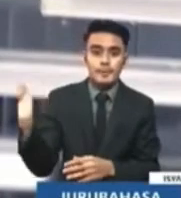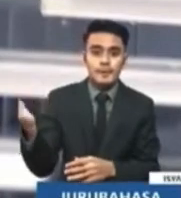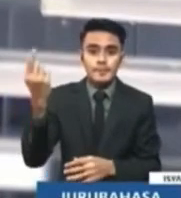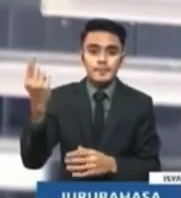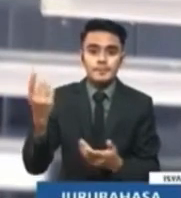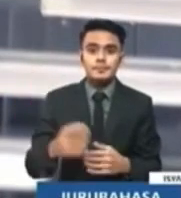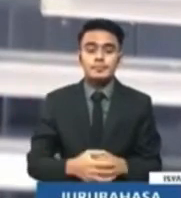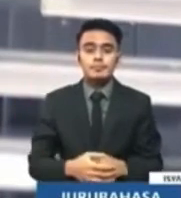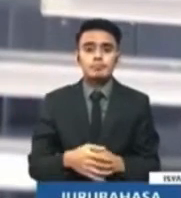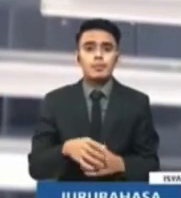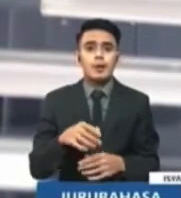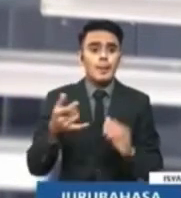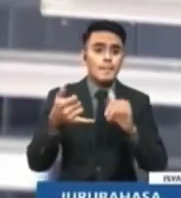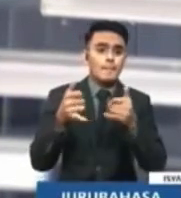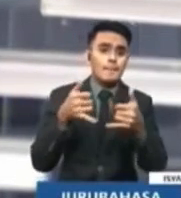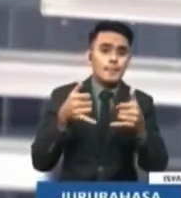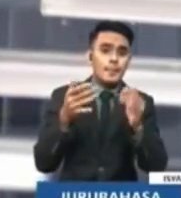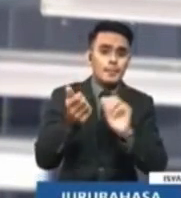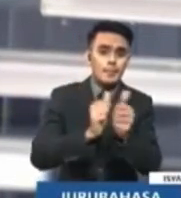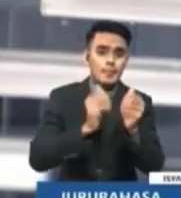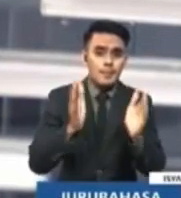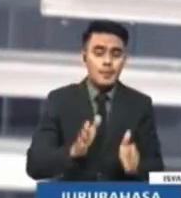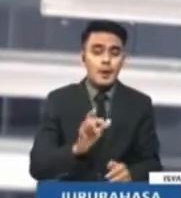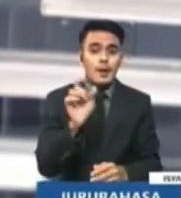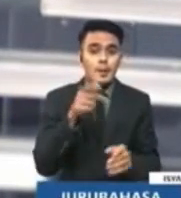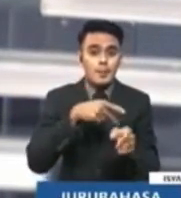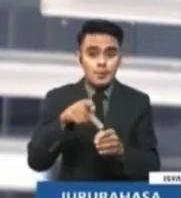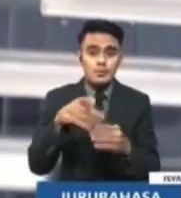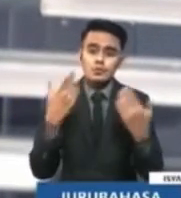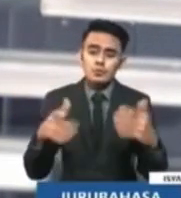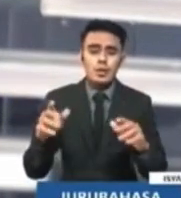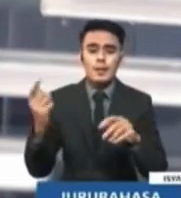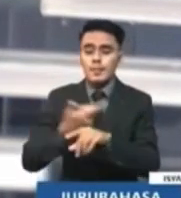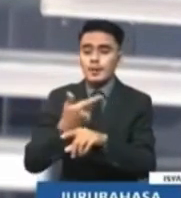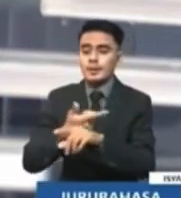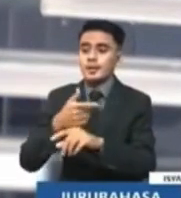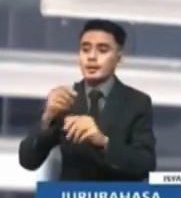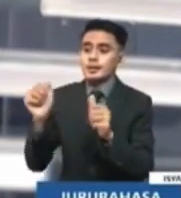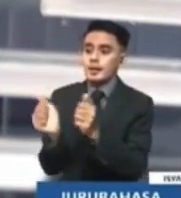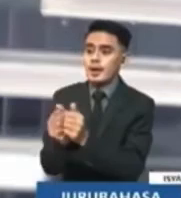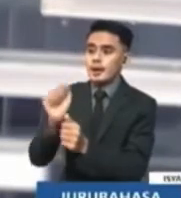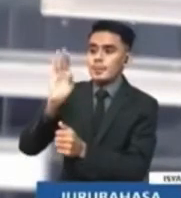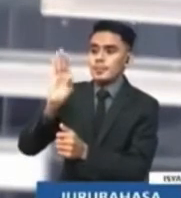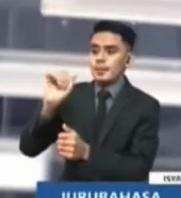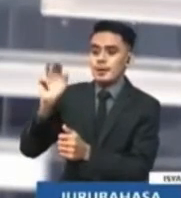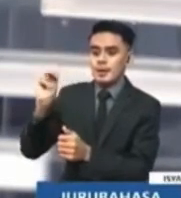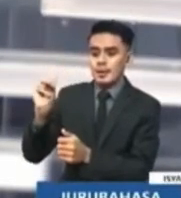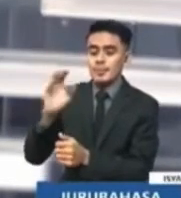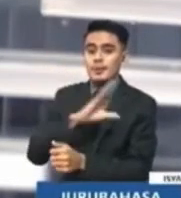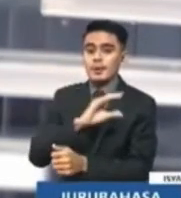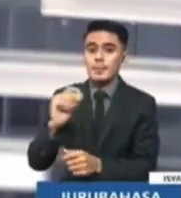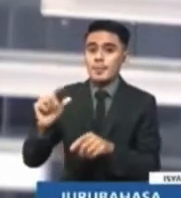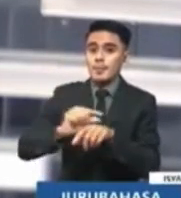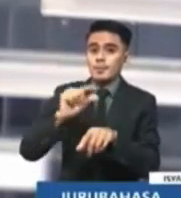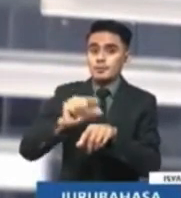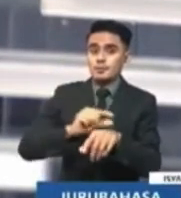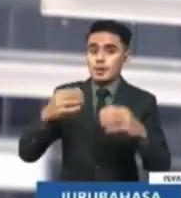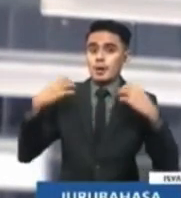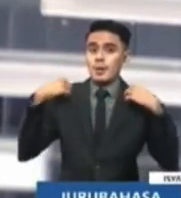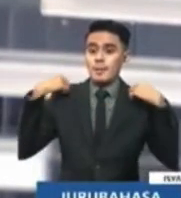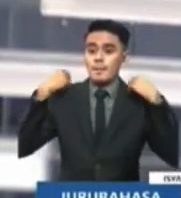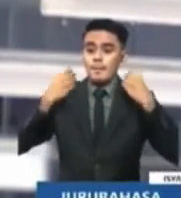pemain profesional, telah pun berlatih bersama pemain-pemain Persatuan Badminton Malaysia dan menyarung jersi